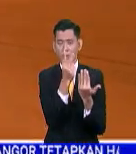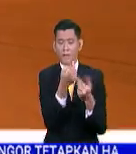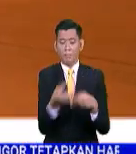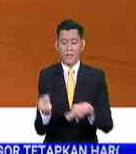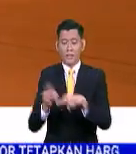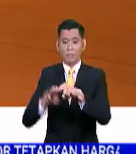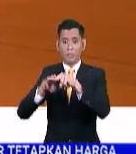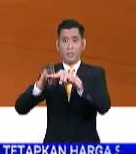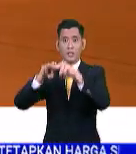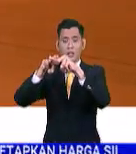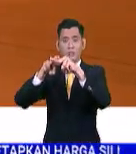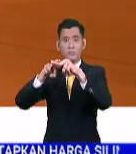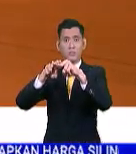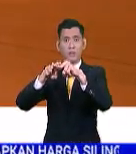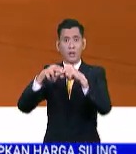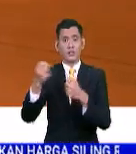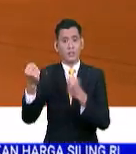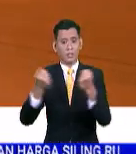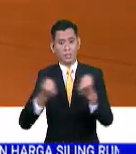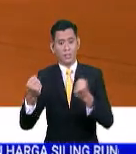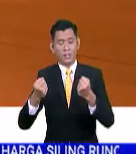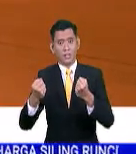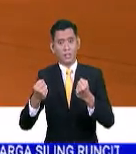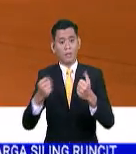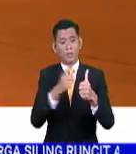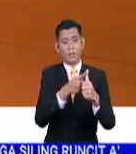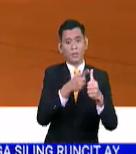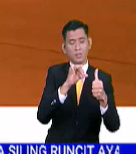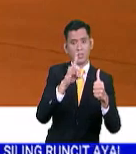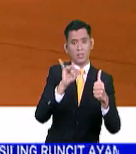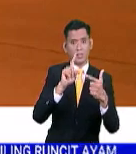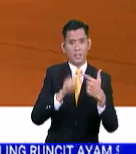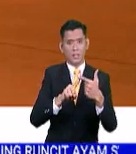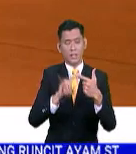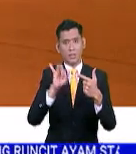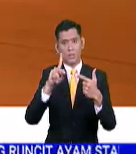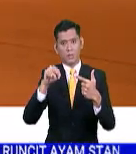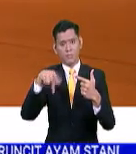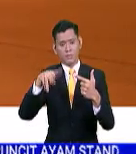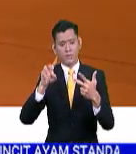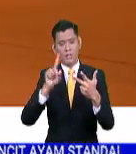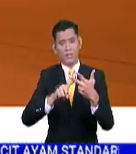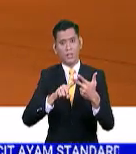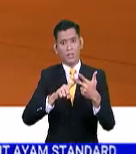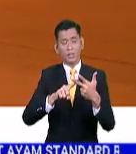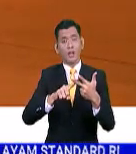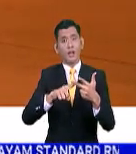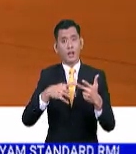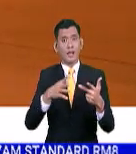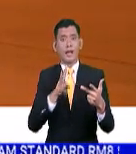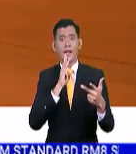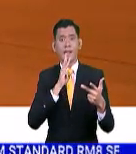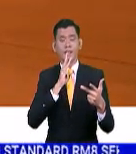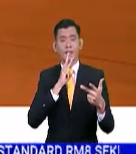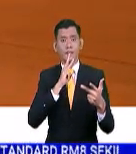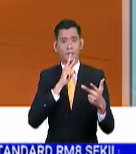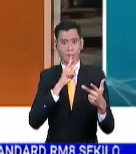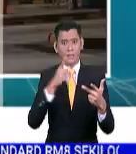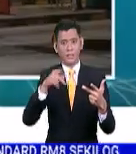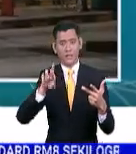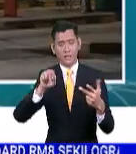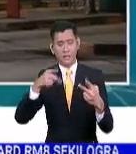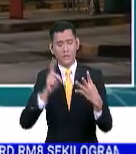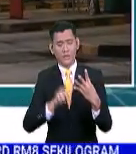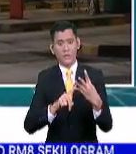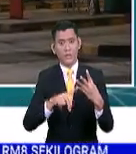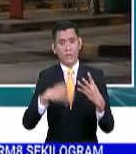di beberapa kawasan seperti Serdenak, Yongpeng, Aikroh, Pedas Linggi menuju ke Seremban. Namun di sini